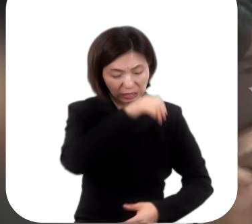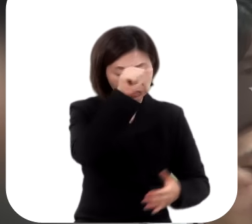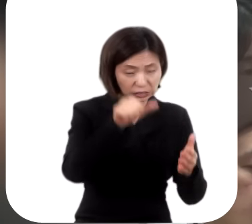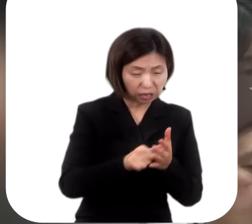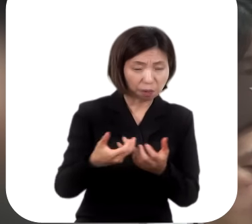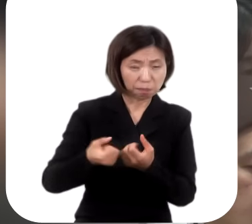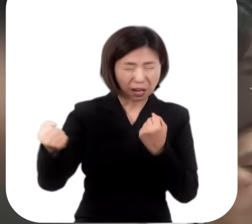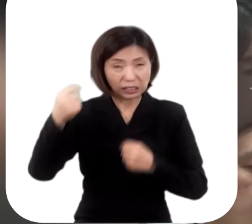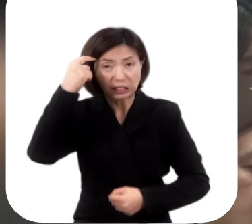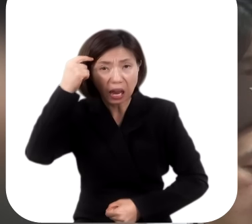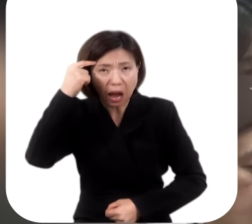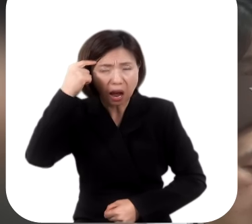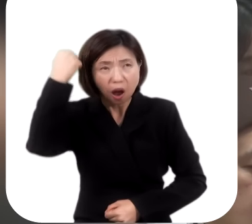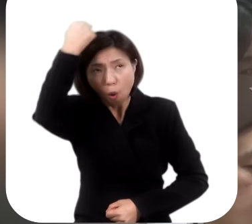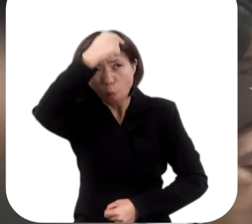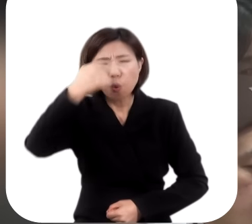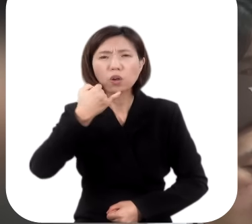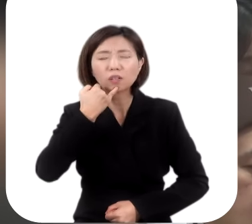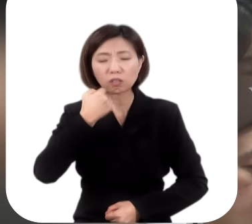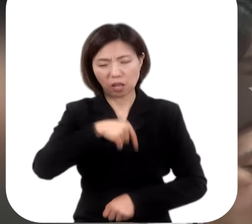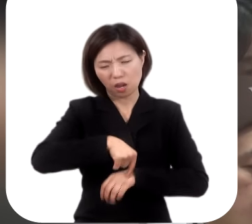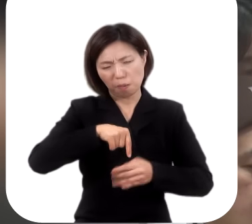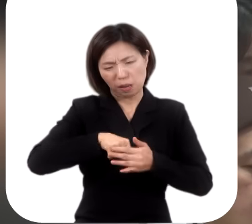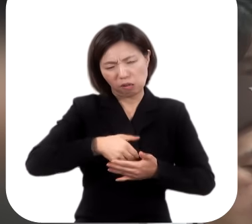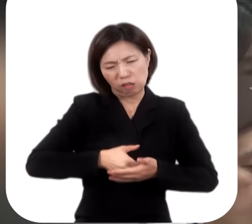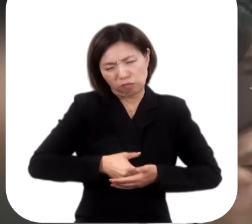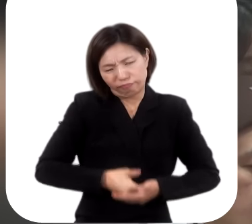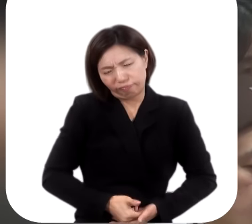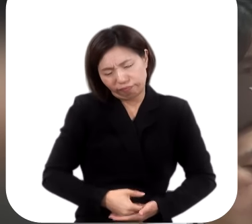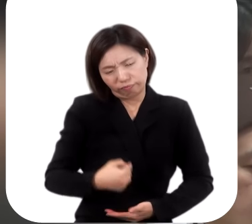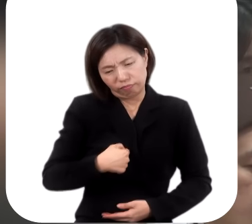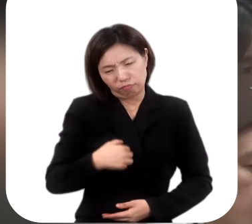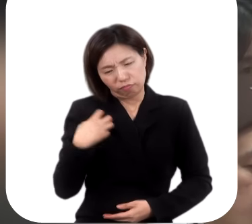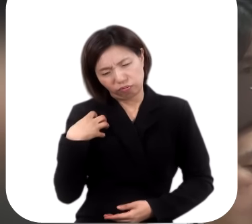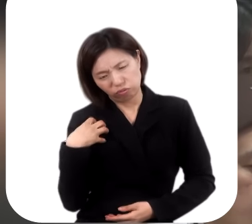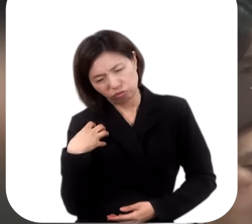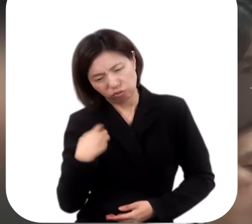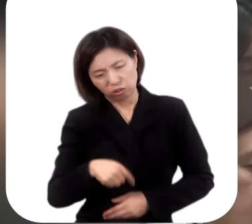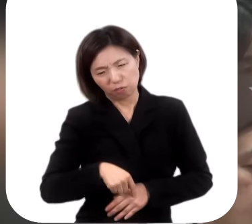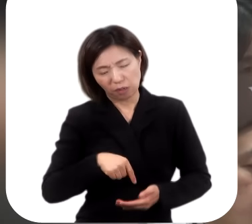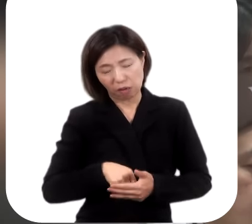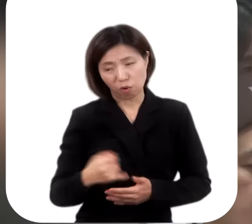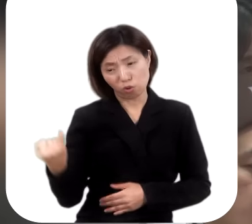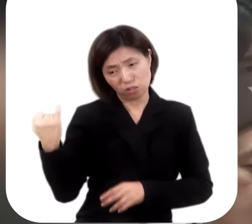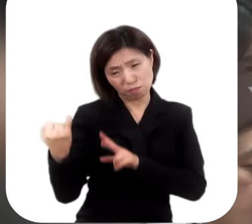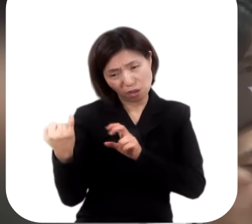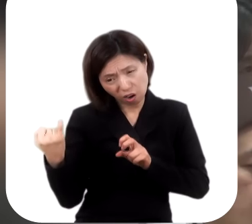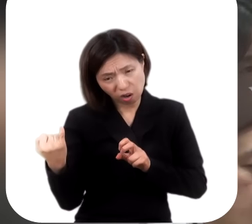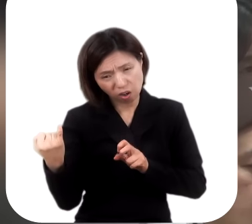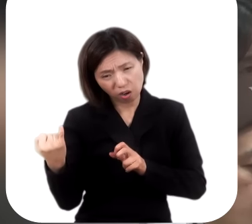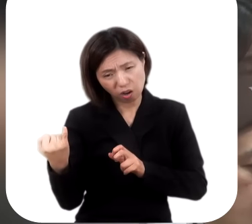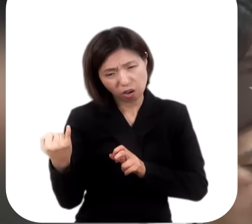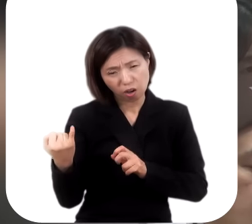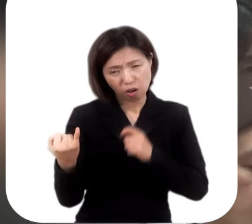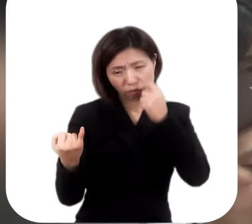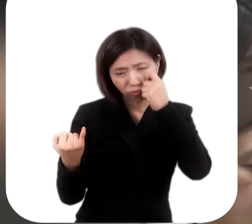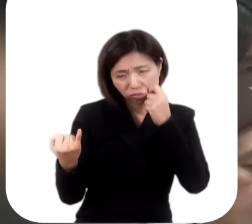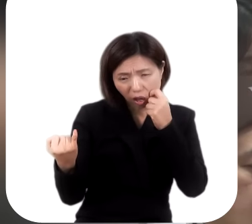인생이지만 내가 털어버리자 이런 생각을 하지만 이 마음속에 항상 돌덩이 같은 것이 있고 너무 이게